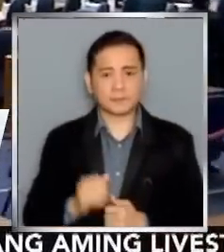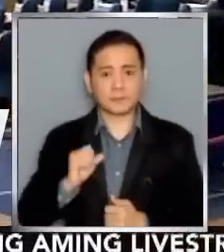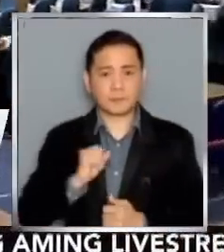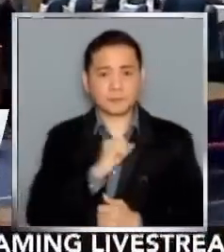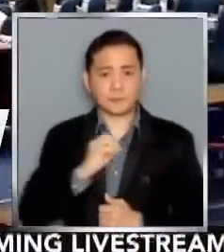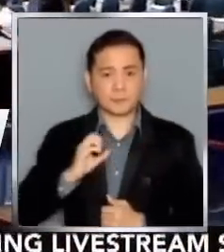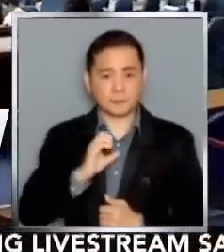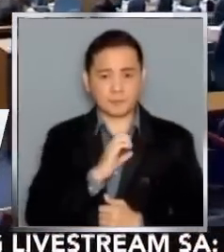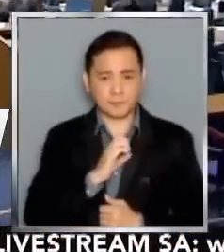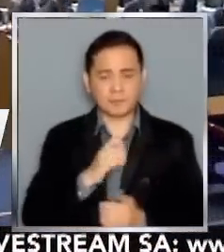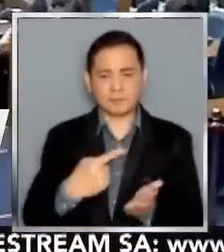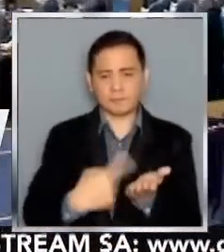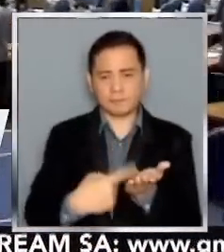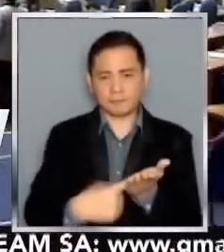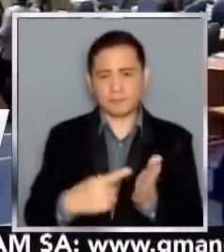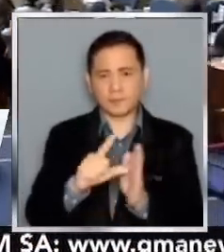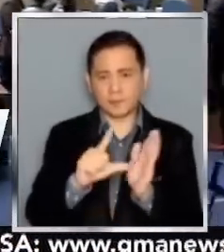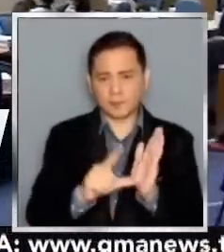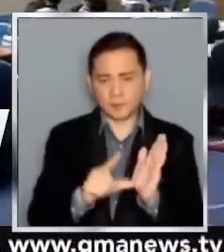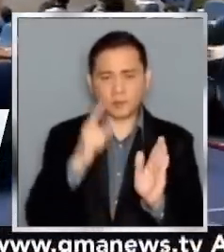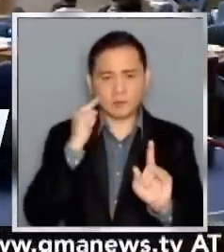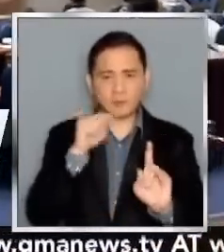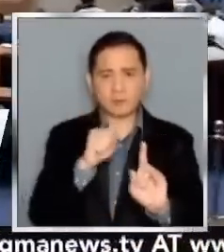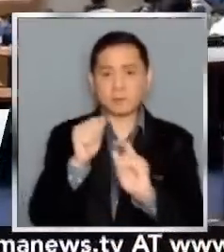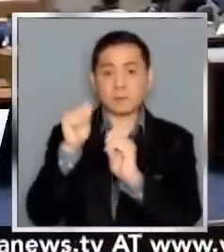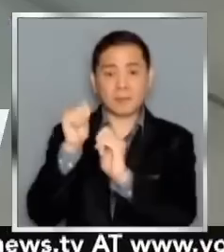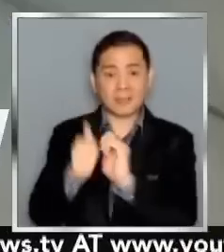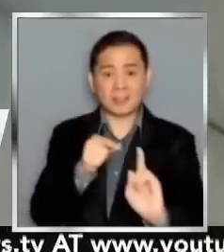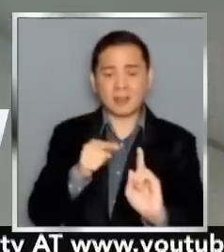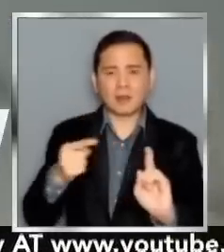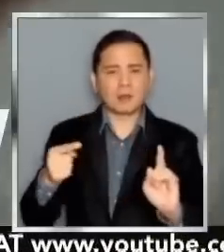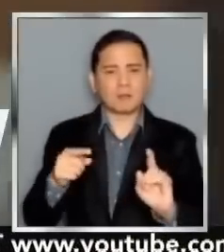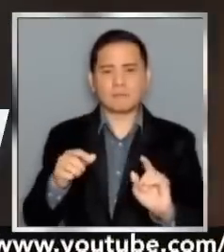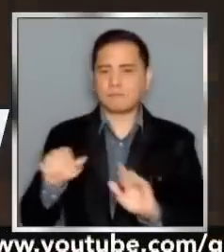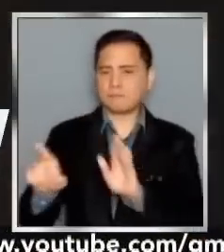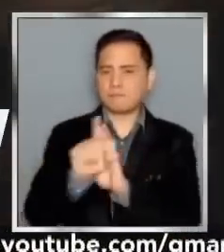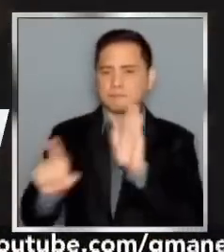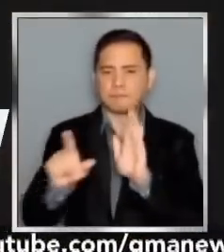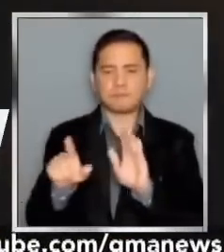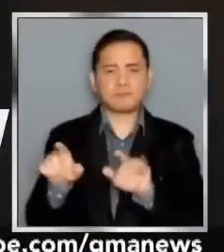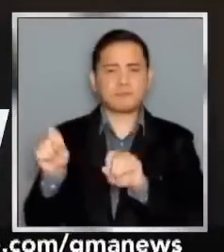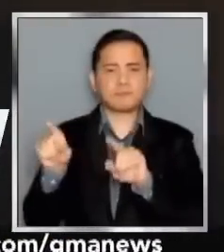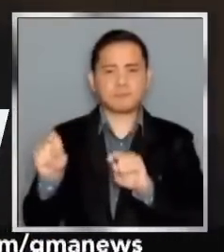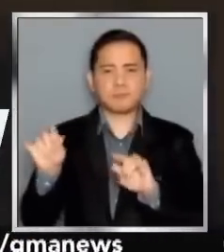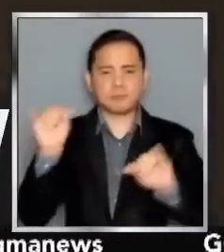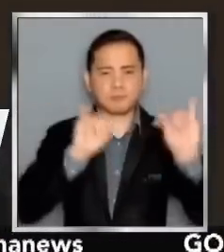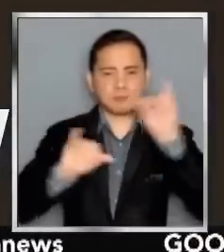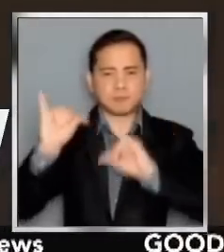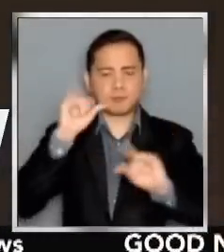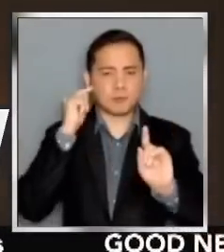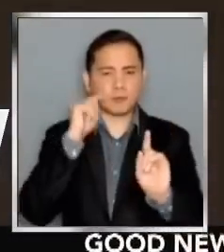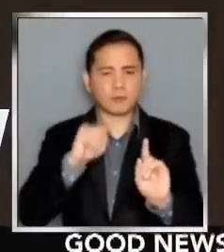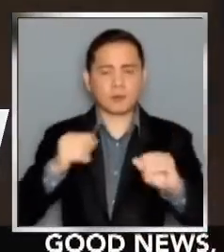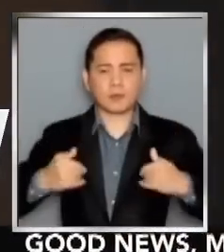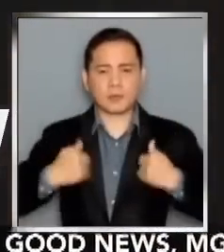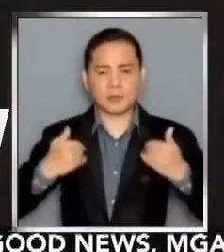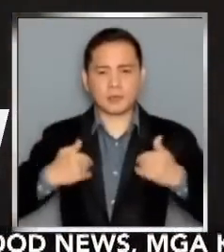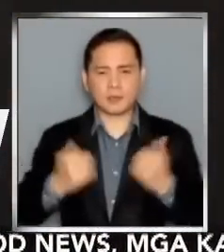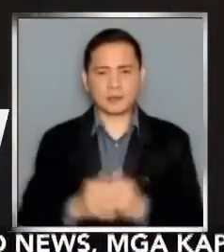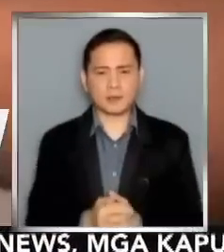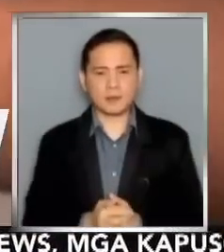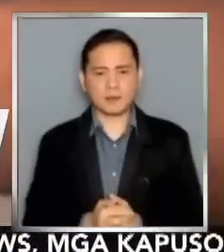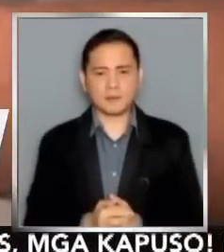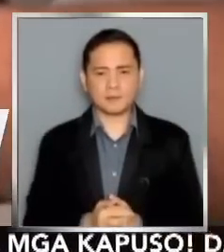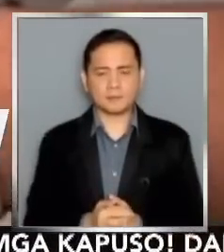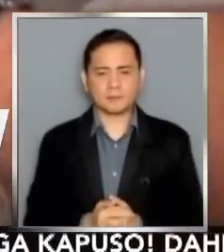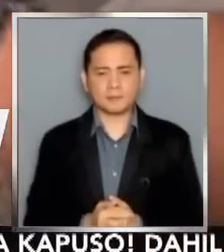tuluyang magbabawal sa pagbebenta ng alak sa mga minor de edad. Sa ilalim ng panukala, ipagbabawal ang pagbebenta sa mga minor de